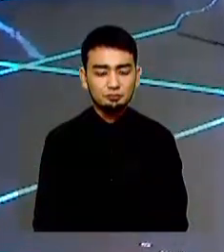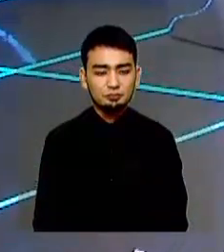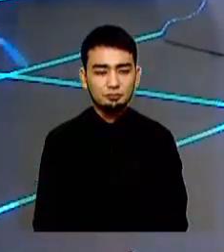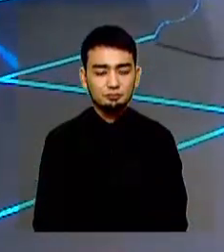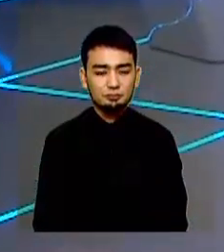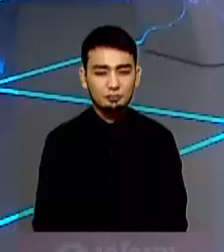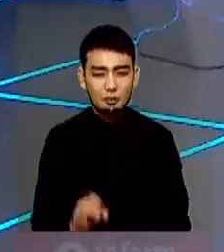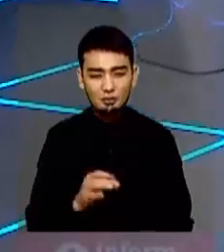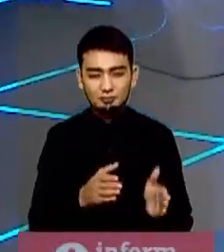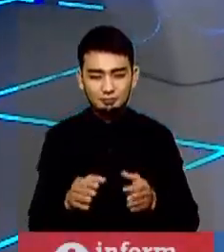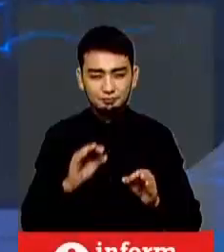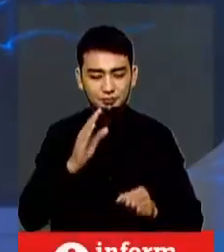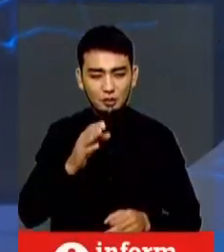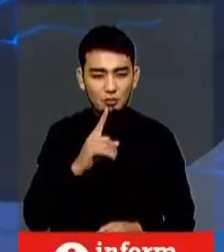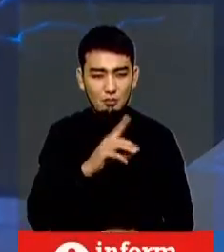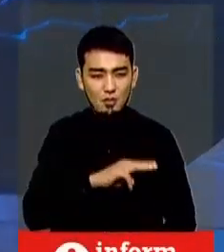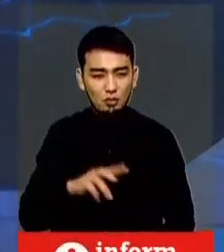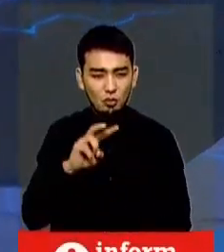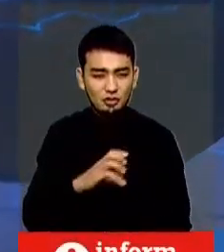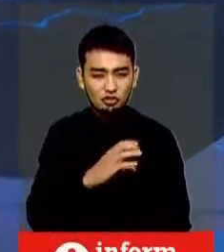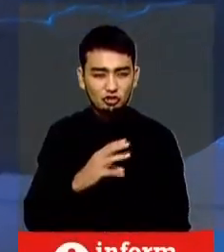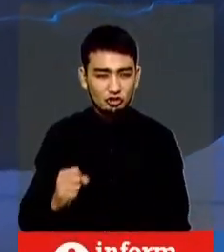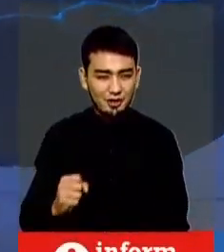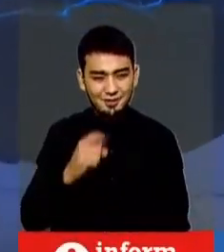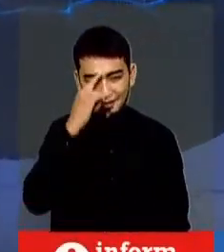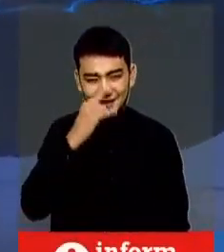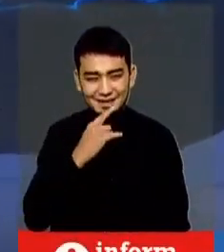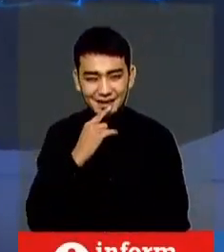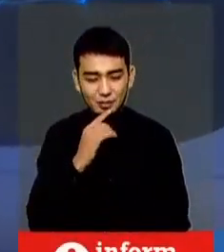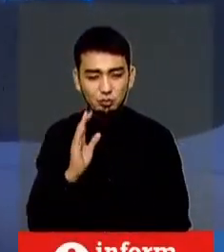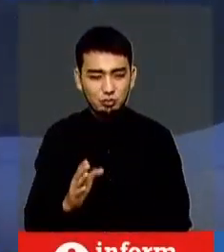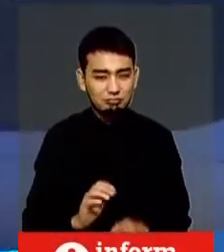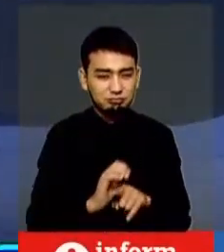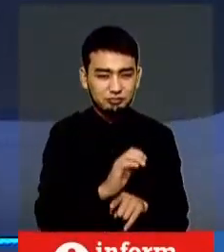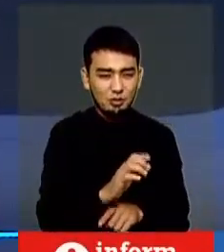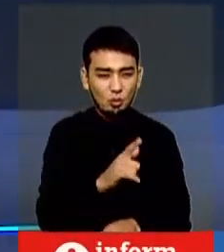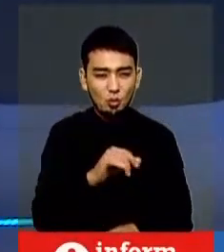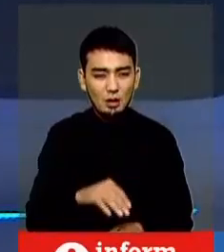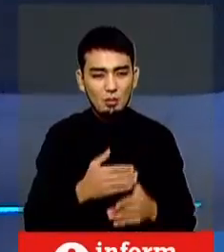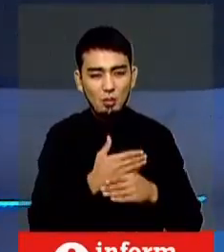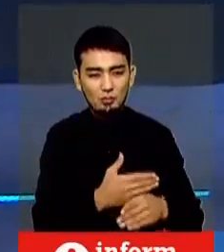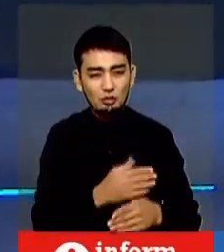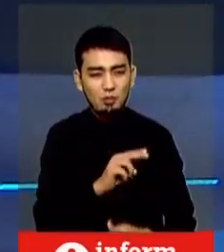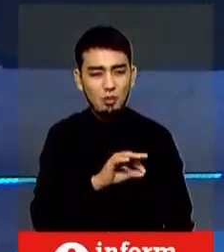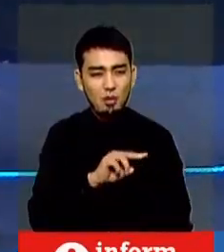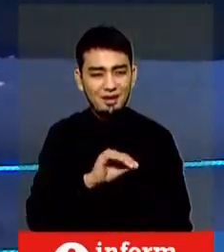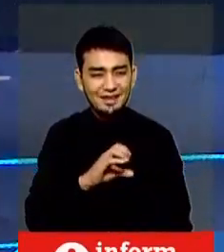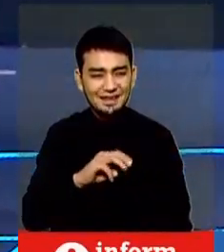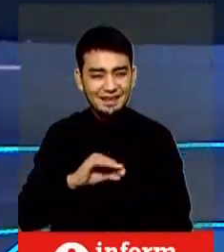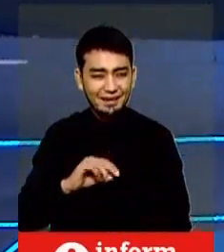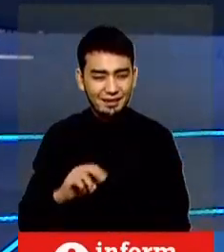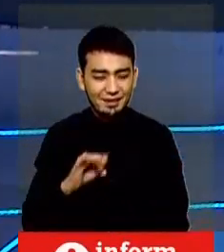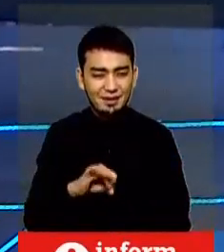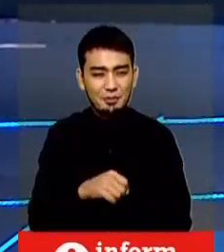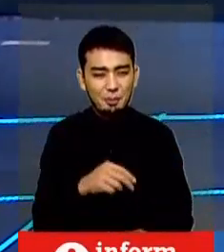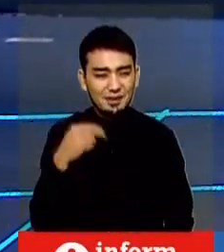И обо всем по порядку. $1 000 000 США выделит Казахстан в качестве гуманитарной помощи Палестине. Об этом Касым-Жомарт Токаев